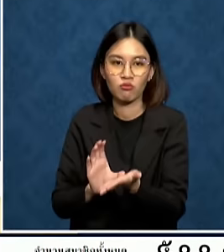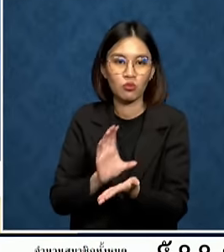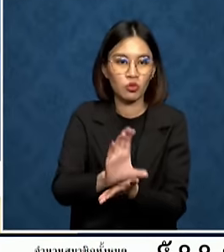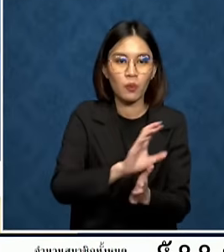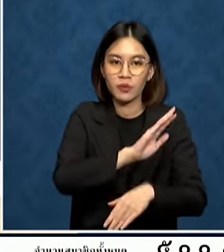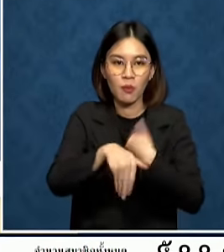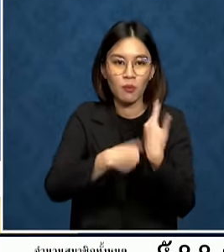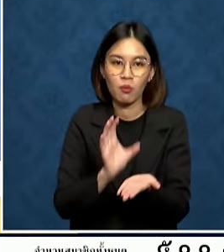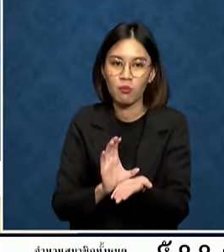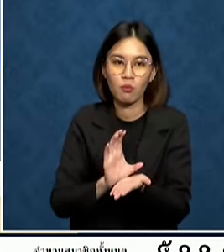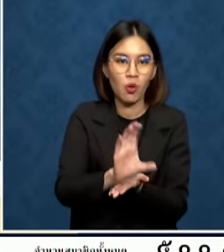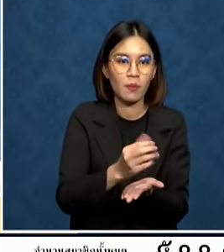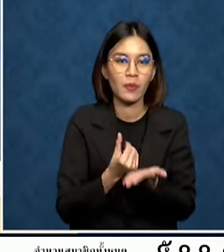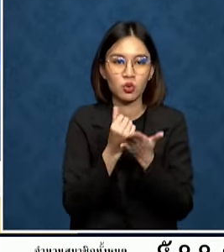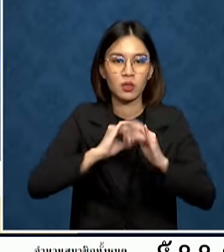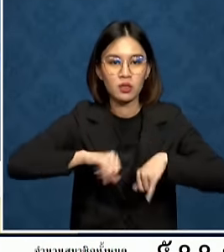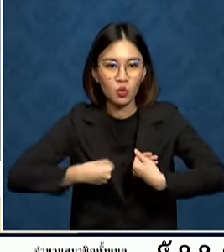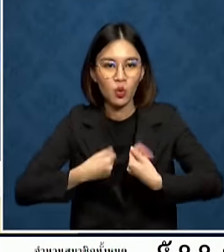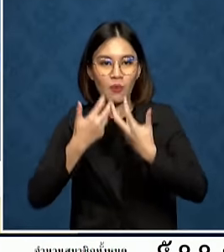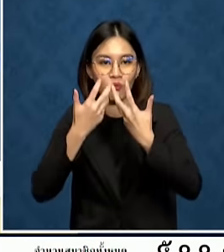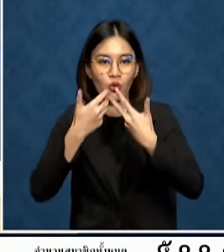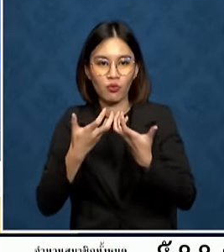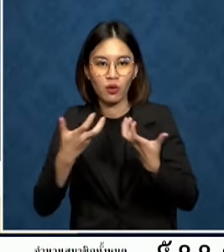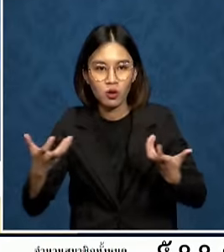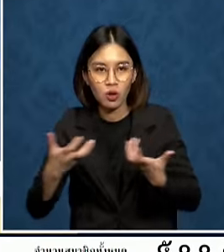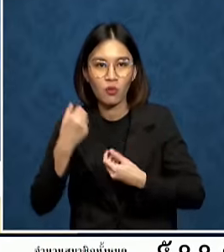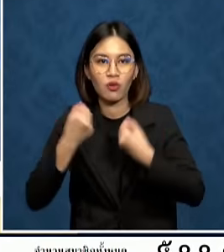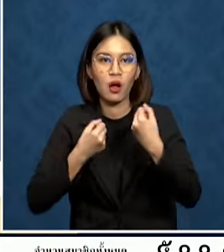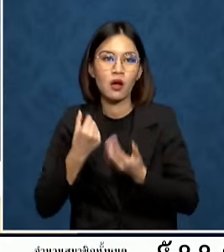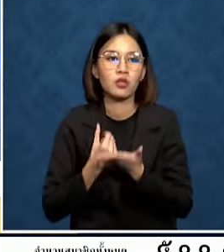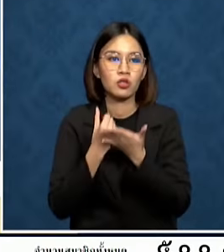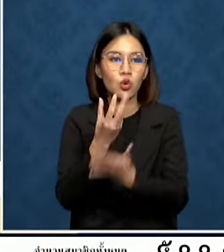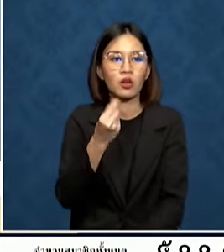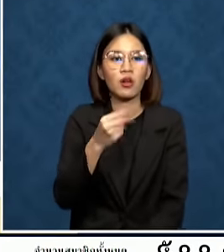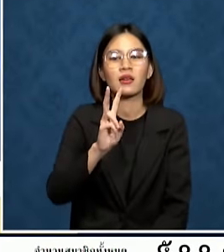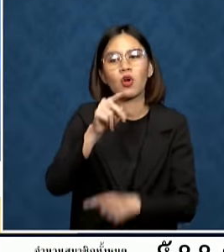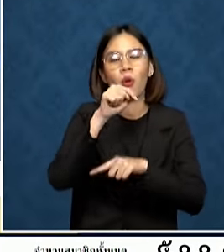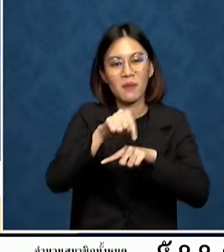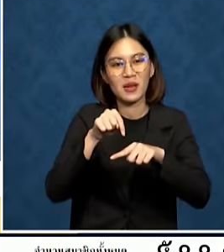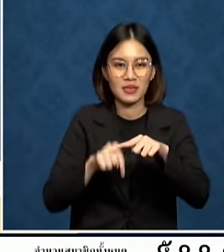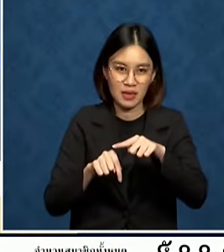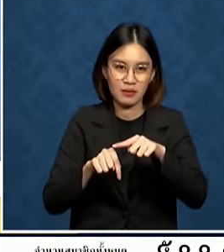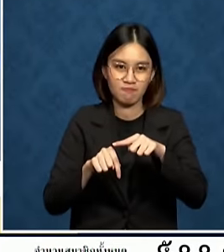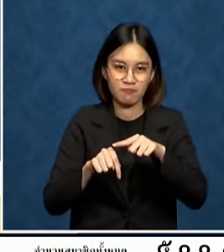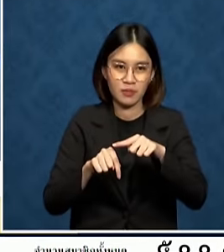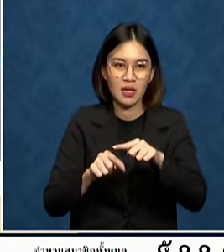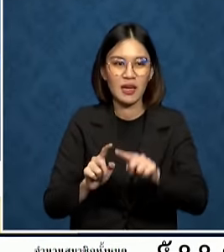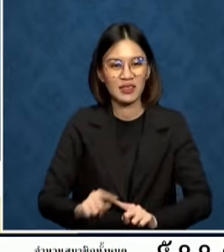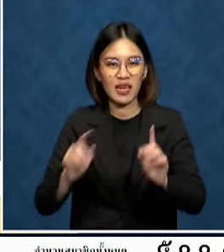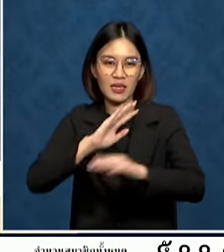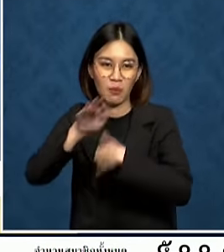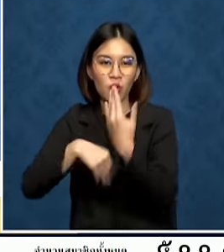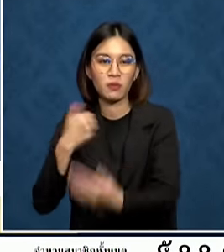ผ่านในผู้ประกอบการอุตสาหกรรมชิส่วนยานยนต์ก็จะช่วยได้เพียง 2%ของ1700